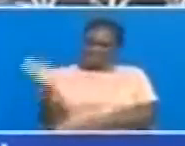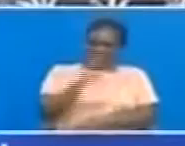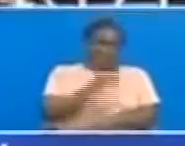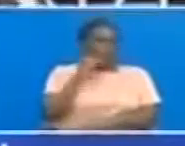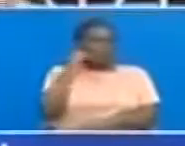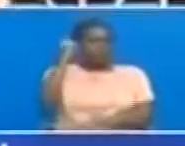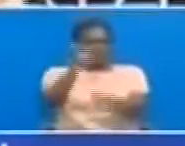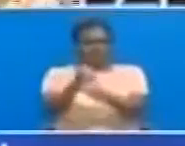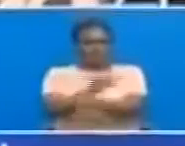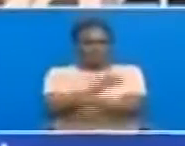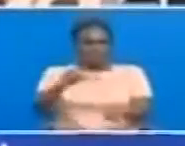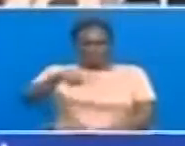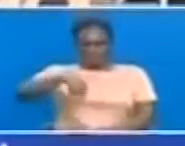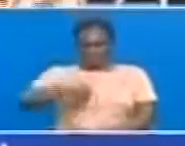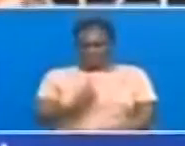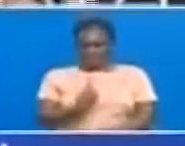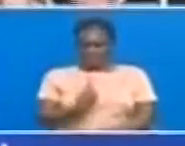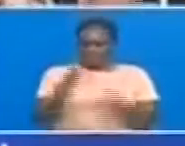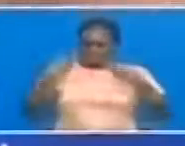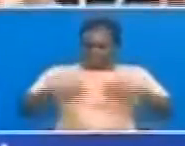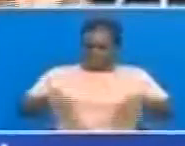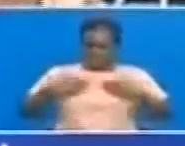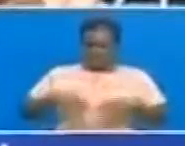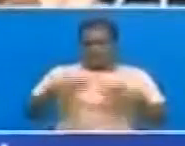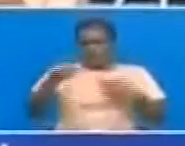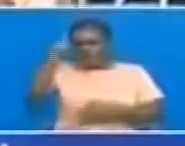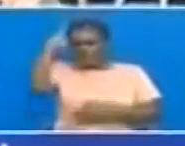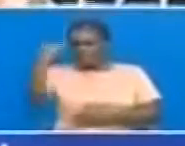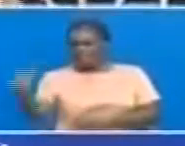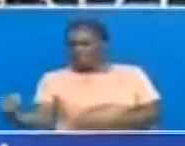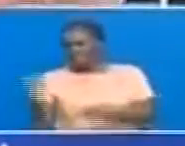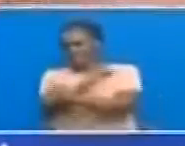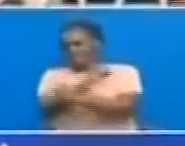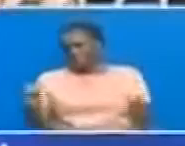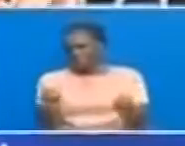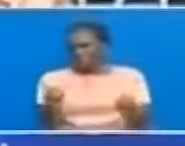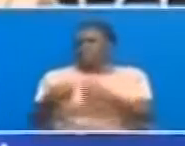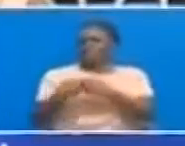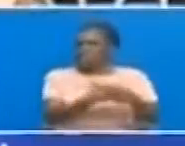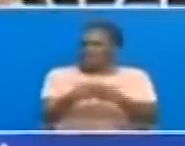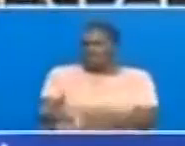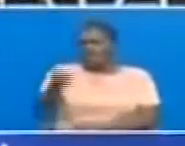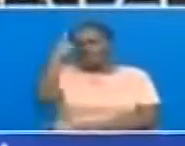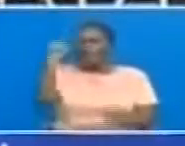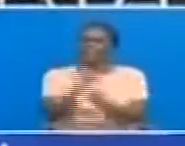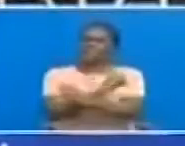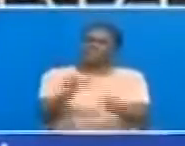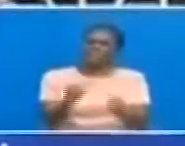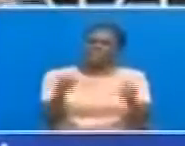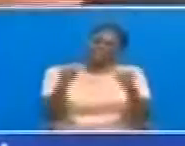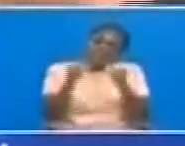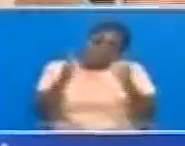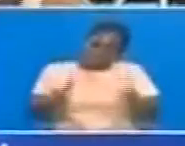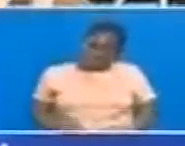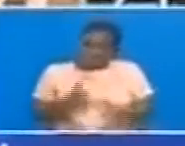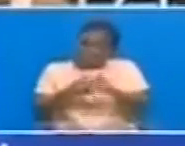bila kufanya kazi. Sisi kama wanadamu wengine hawawaelewi wale watoto, hawaelewi changamoto zao. Ama waweza kuta mtu